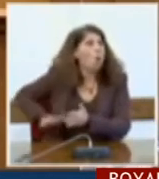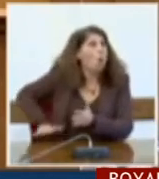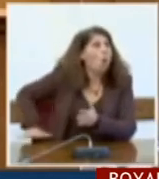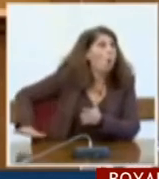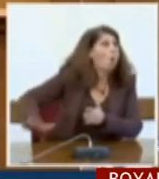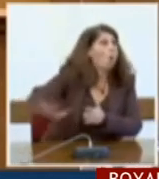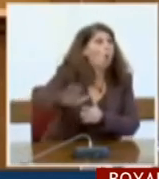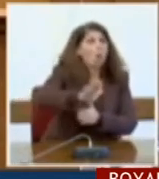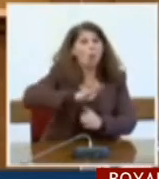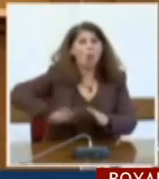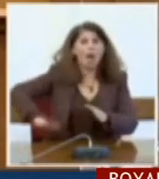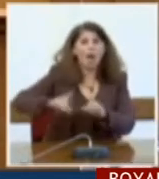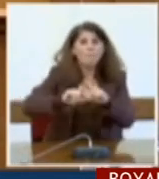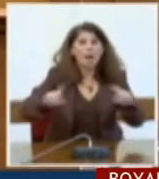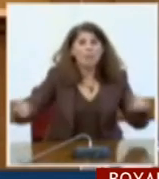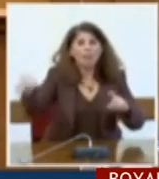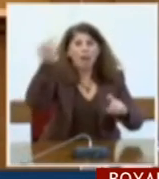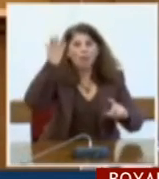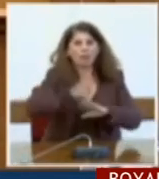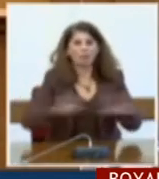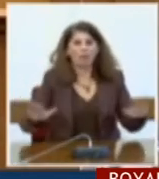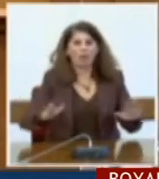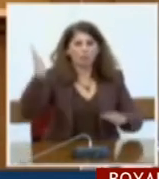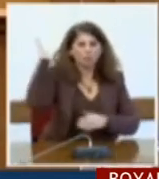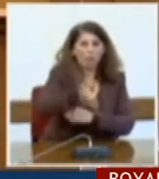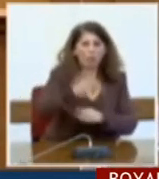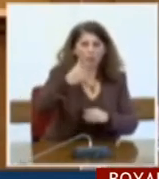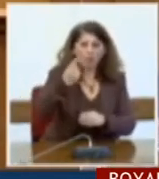πλήττει την οικονομία και την ελληνική κοινωνία.